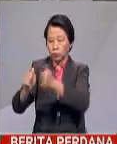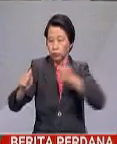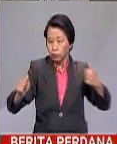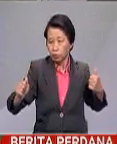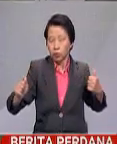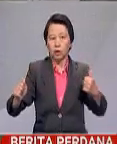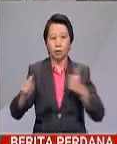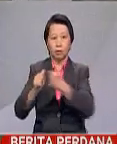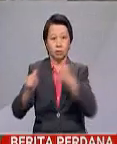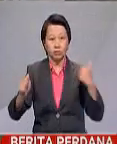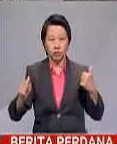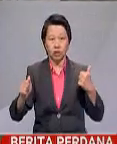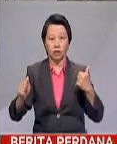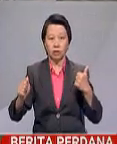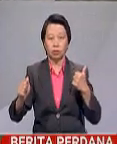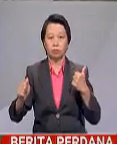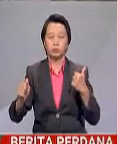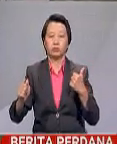mencegah